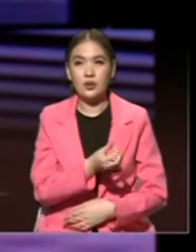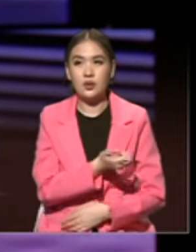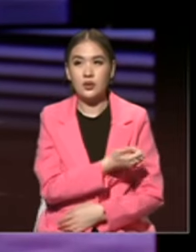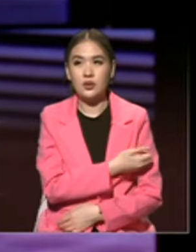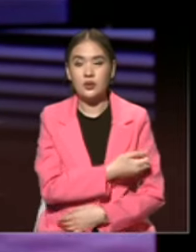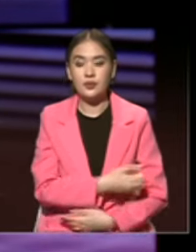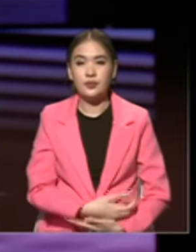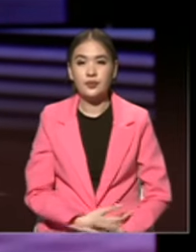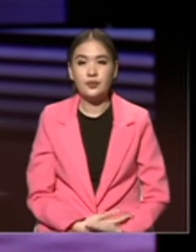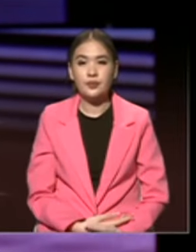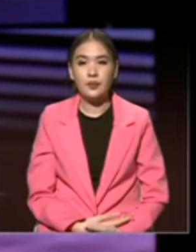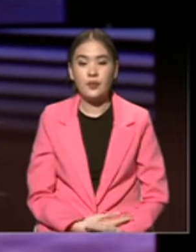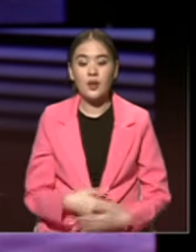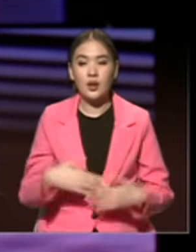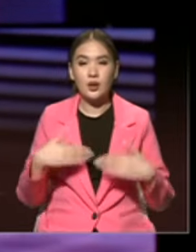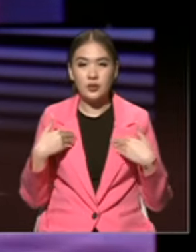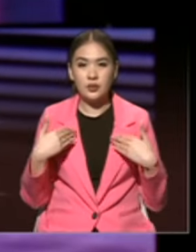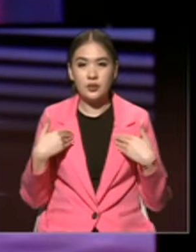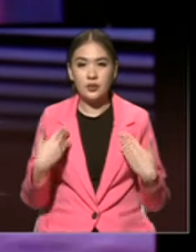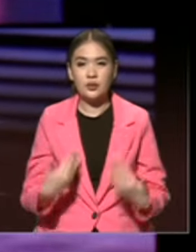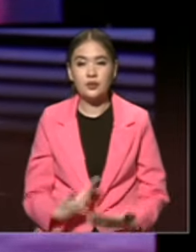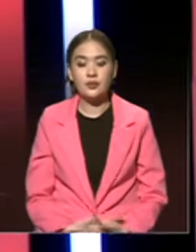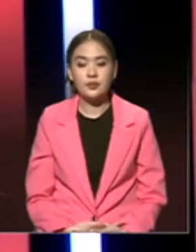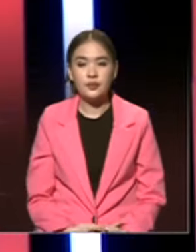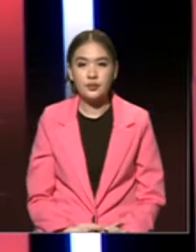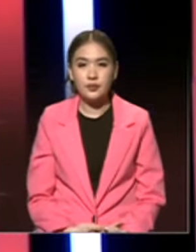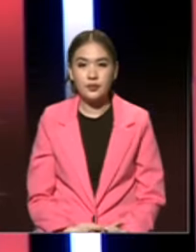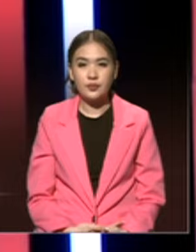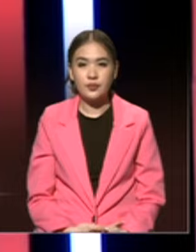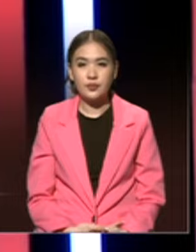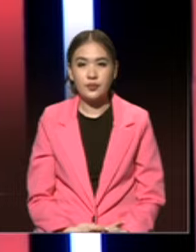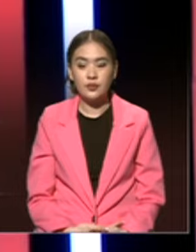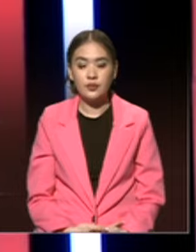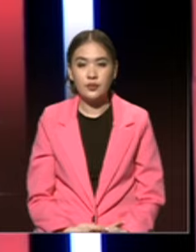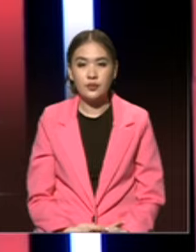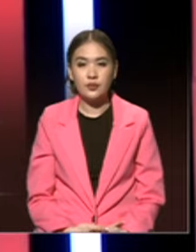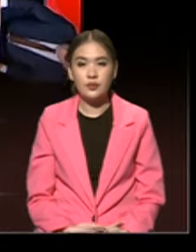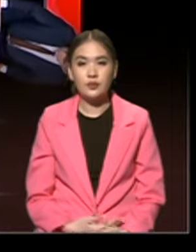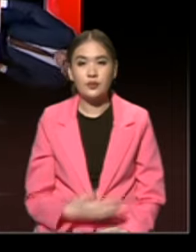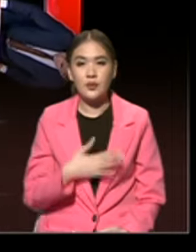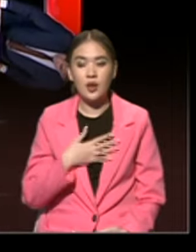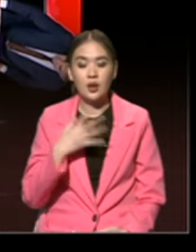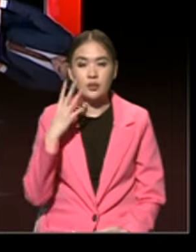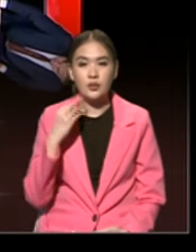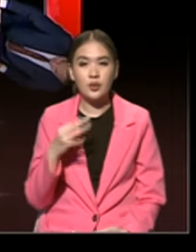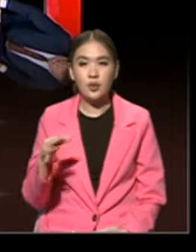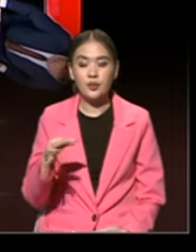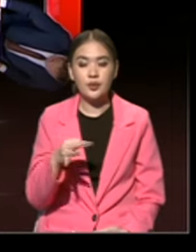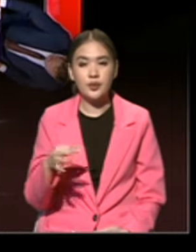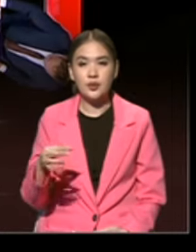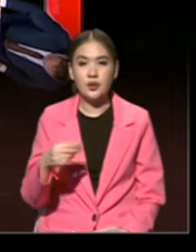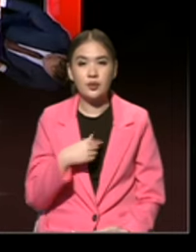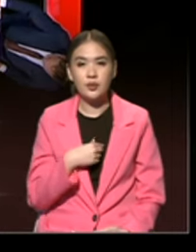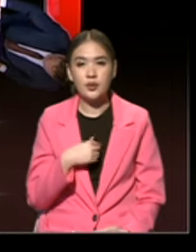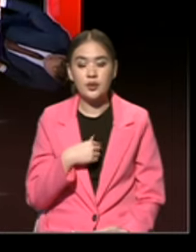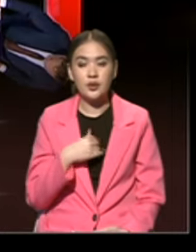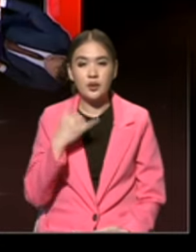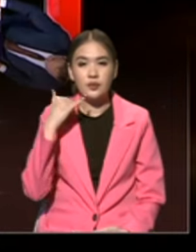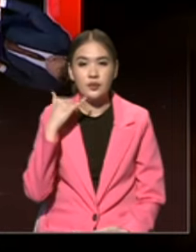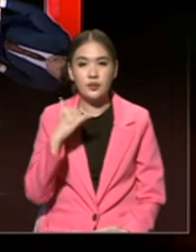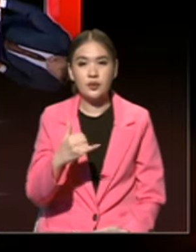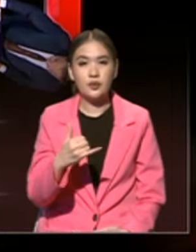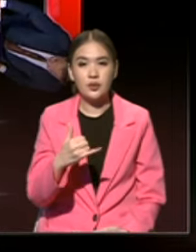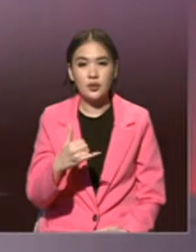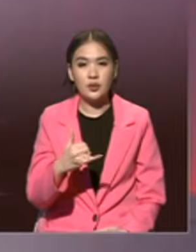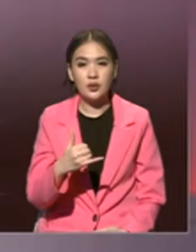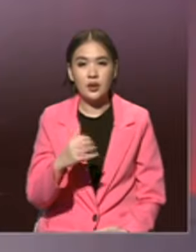тұрмыз. Уағалейкум ассалам. Мен мына Алматы облысы Еңбекші қазы ауданы, мен тыңдап тұрсыздар ма, Алматы облысы